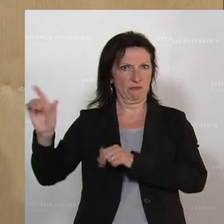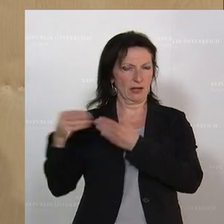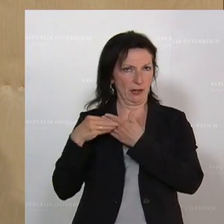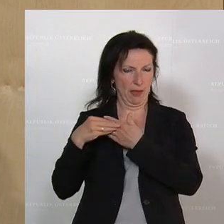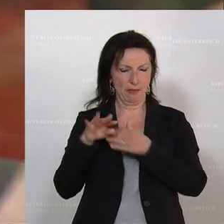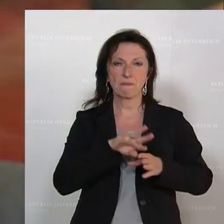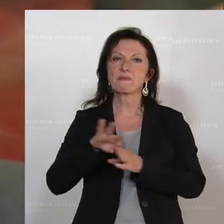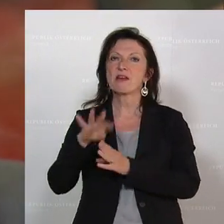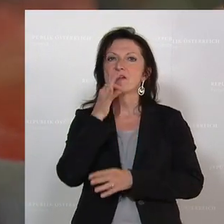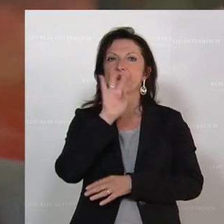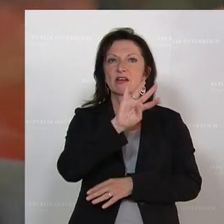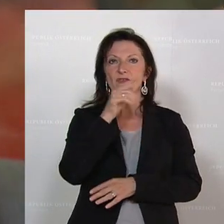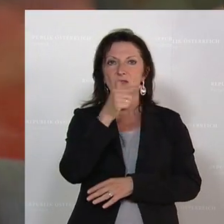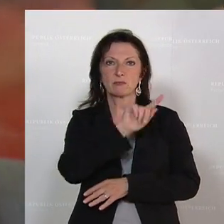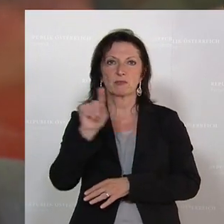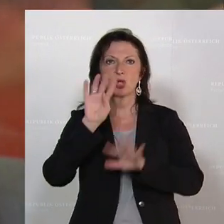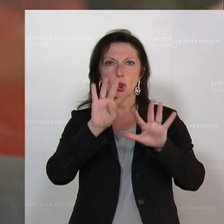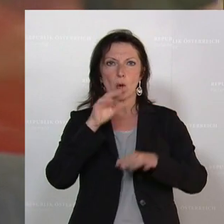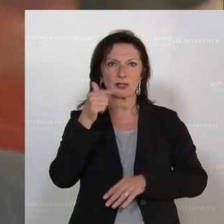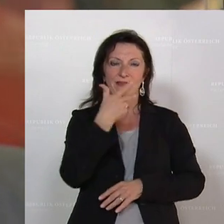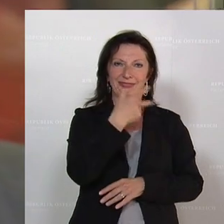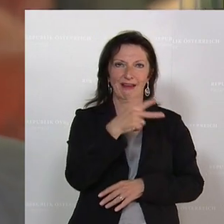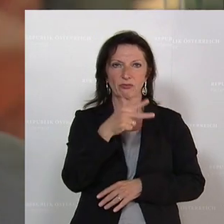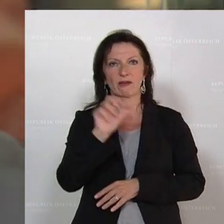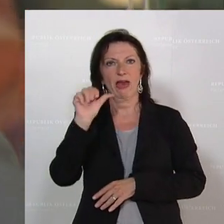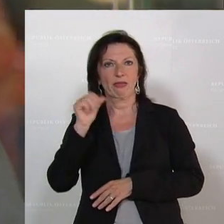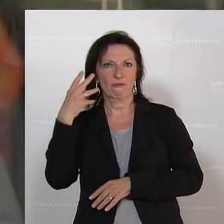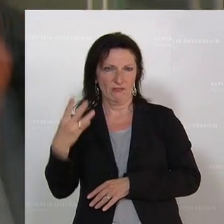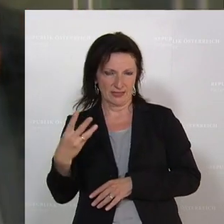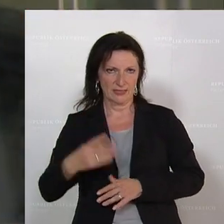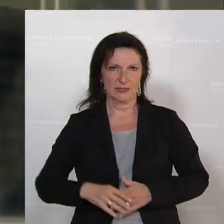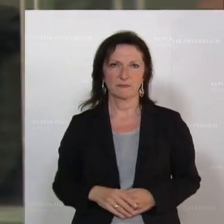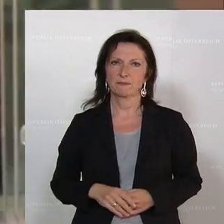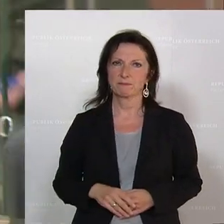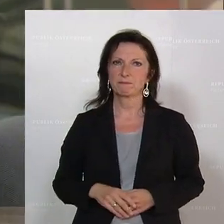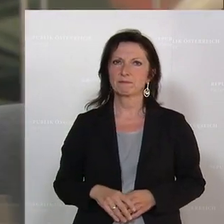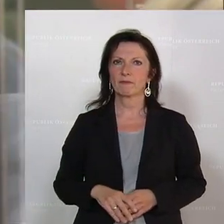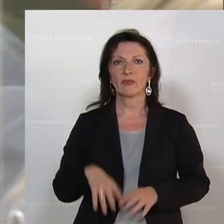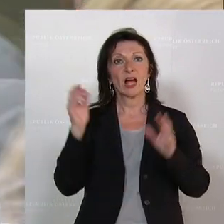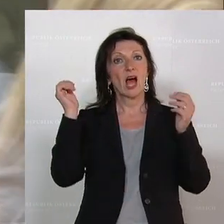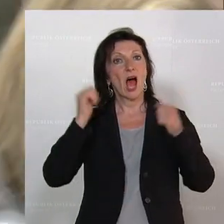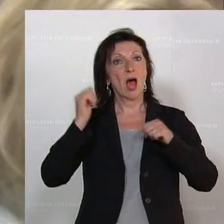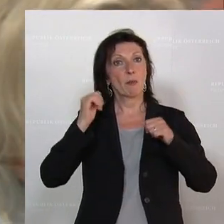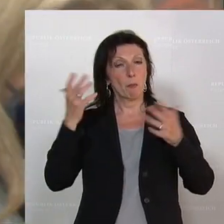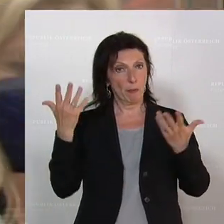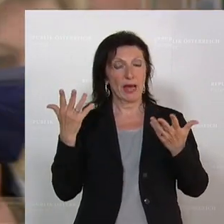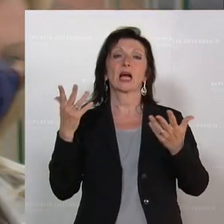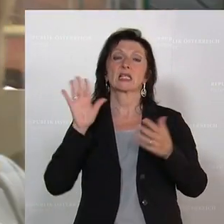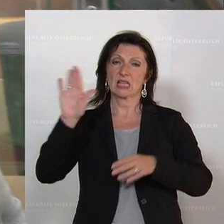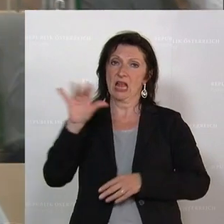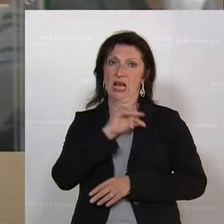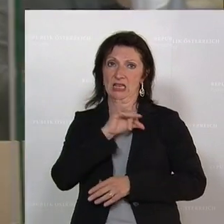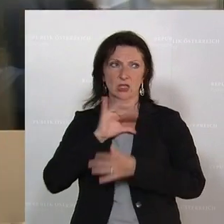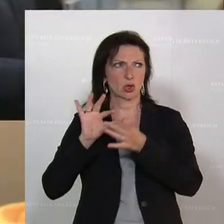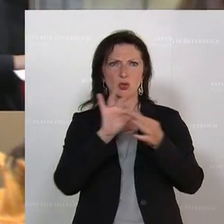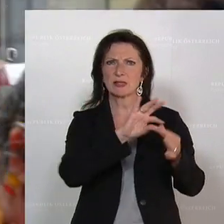Zu Frage 24 bis 29, 33 und 41. Die Interessen der Republik bei den Casinos Austria